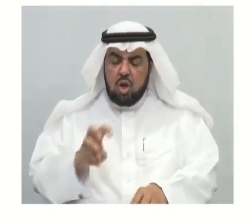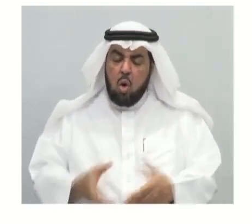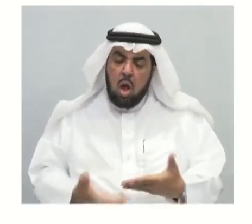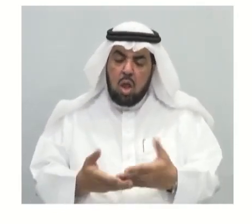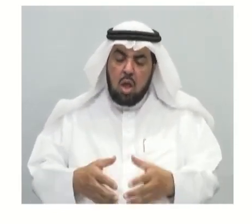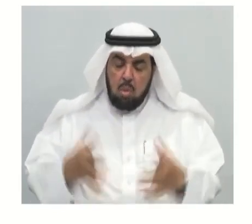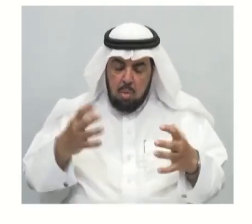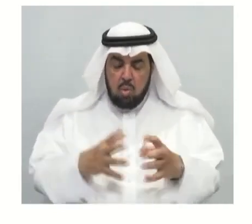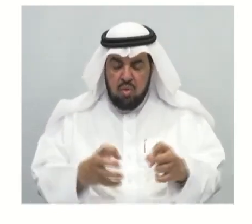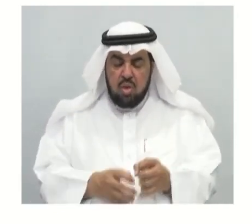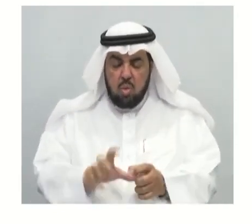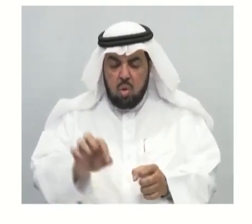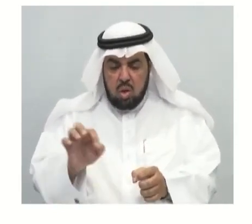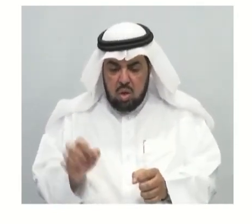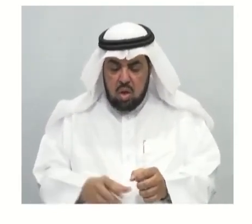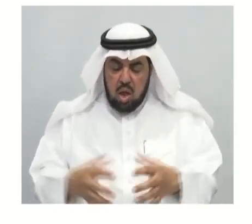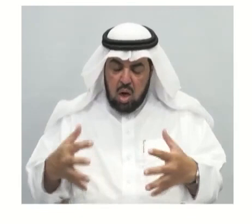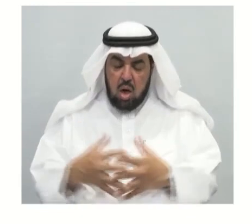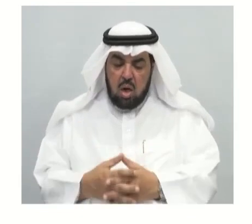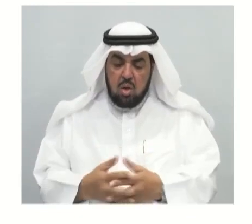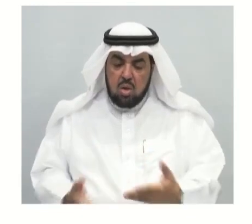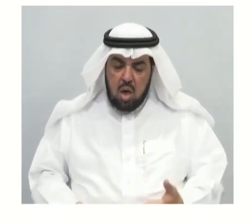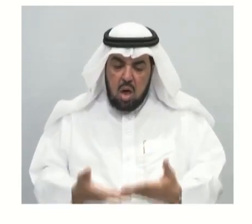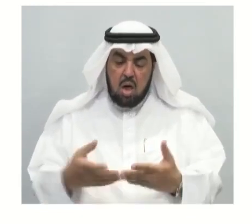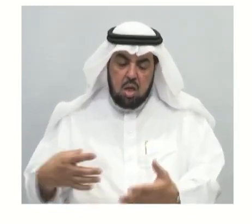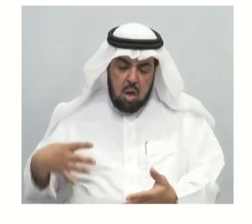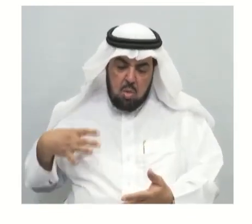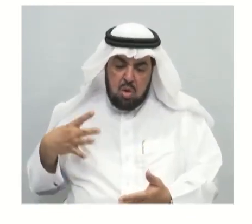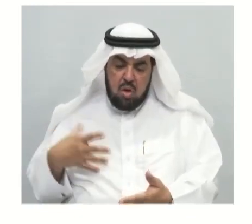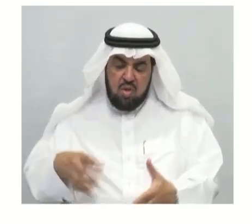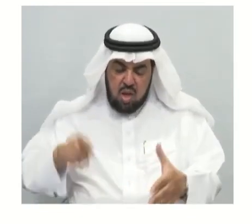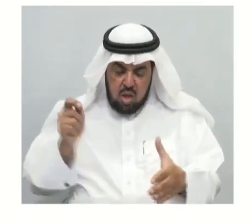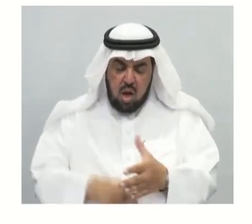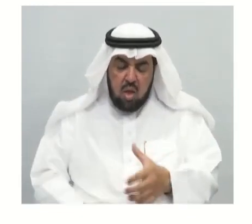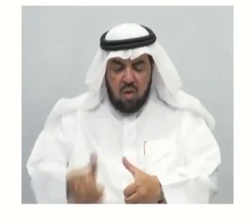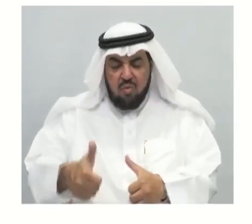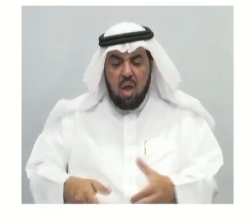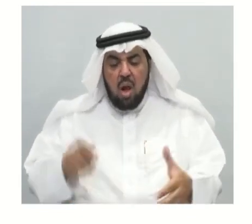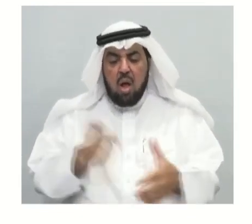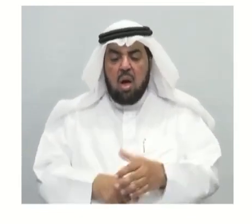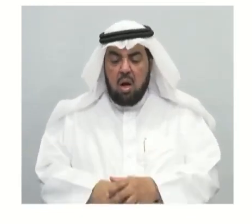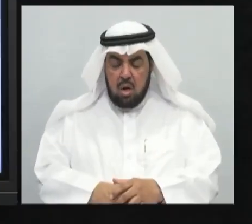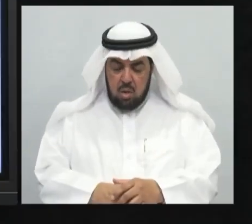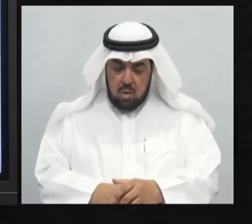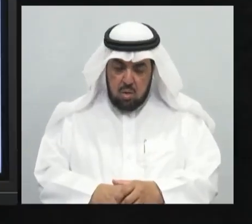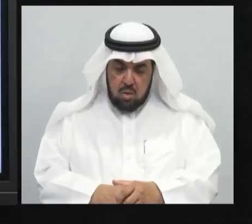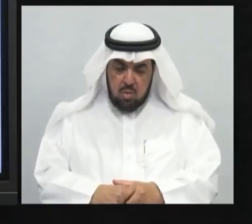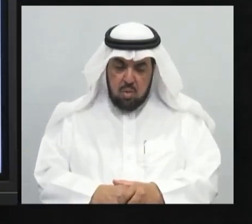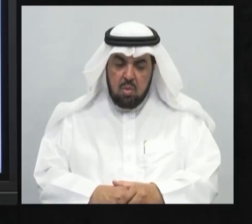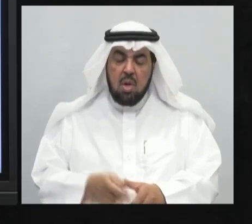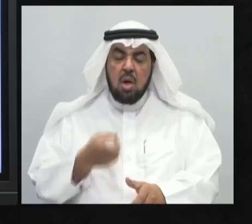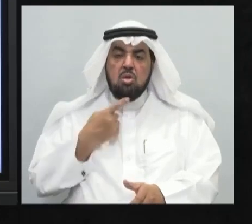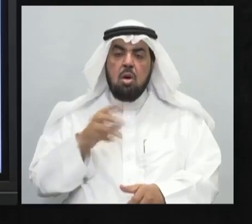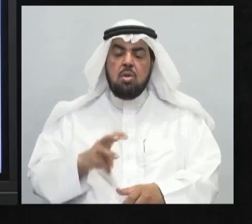المعلومات والتفسيرات والاستنتاجات ذات العلاقه والتي تساعد المديرين في اتخاذ افضل القرارات بمعنى ترغب الشركه مثلا